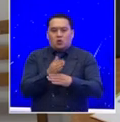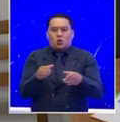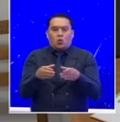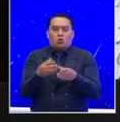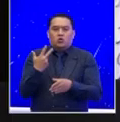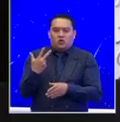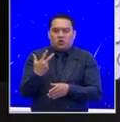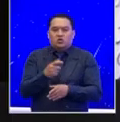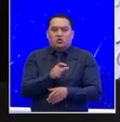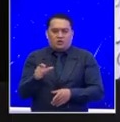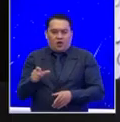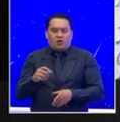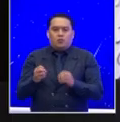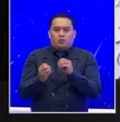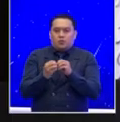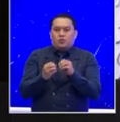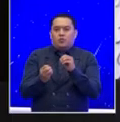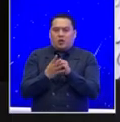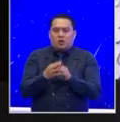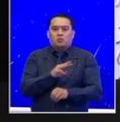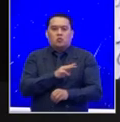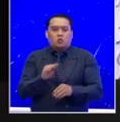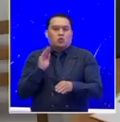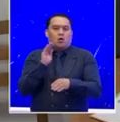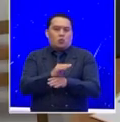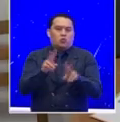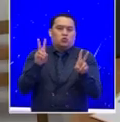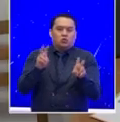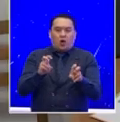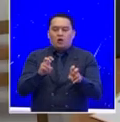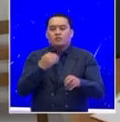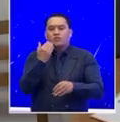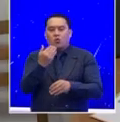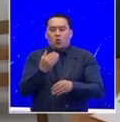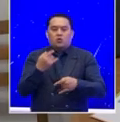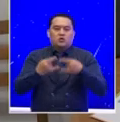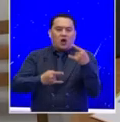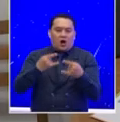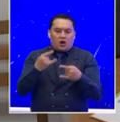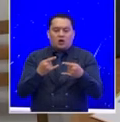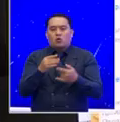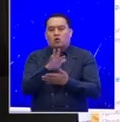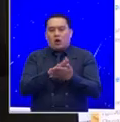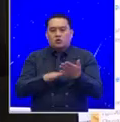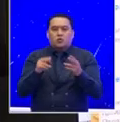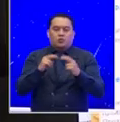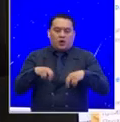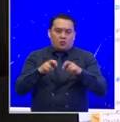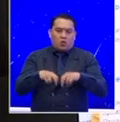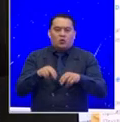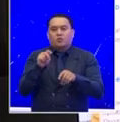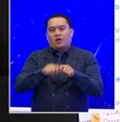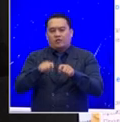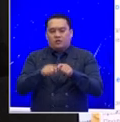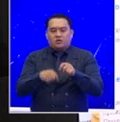трое учащихся. За 10-15 минут педагог дополняет тему урока, пройденного по каналу Ел-Арна. Далее разбор примеров. Завершает